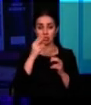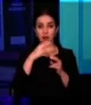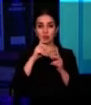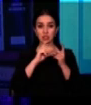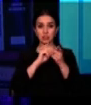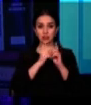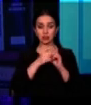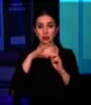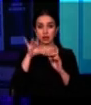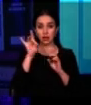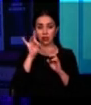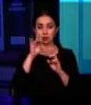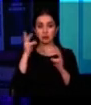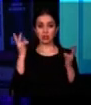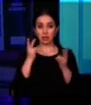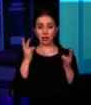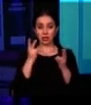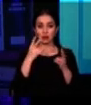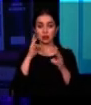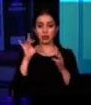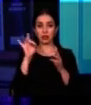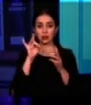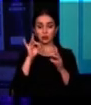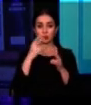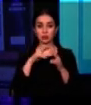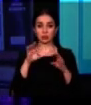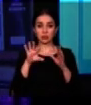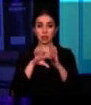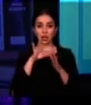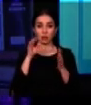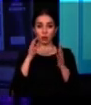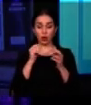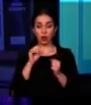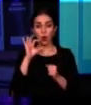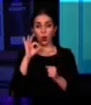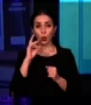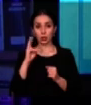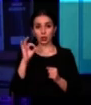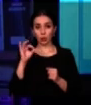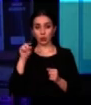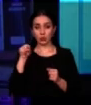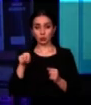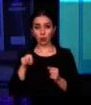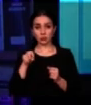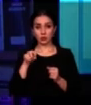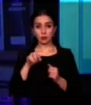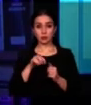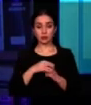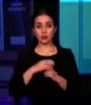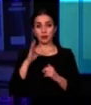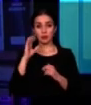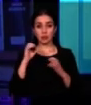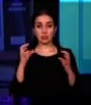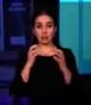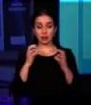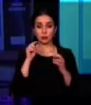izmenit razmeri tanlab, kerakli o'lchamni tanlab olamiz. OK tugmasini bosamiz va